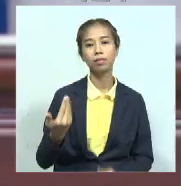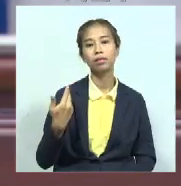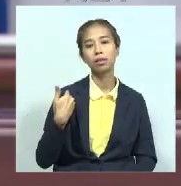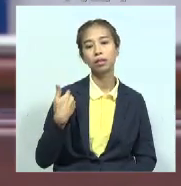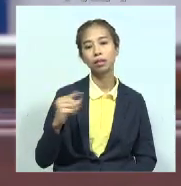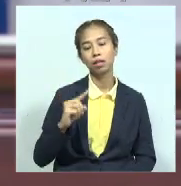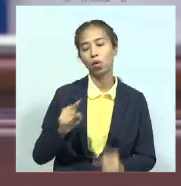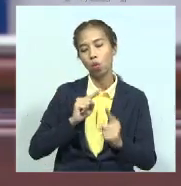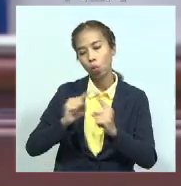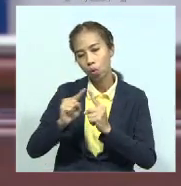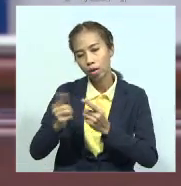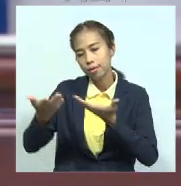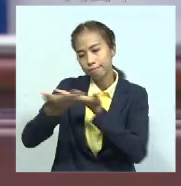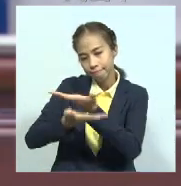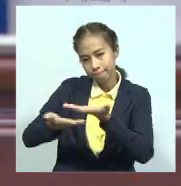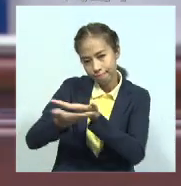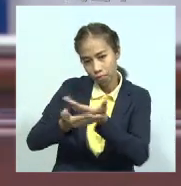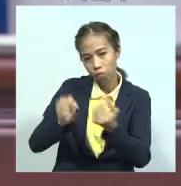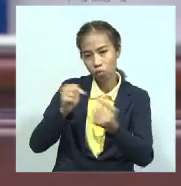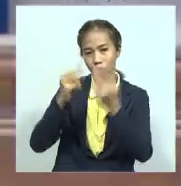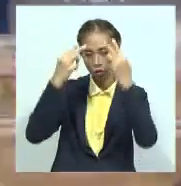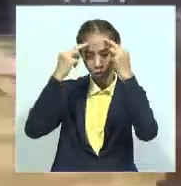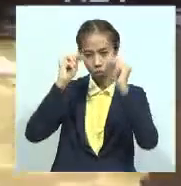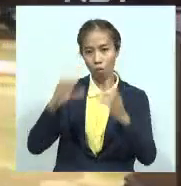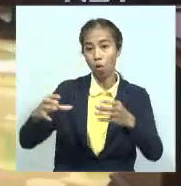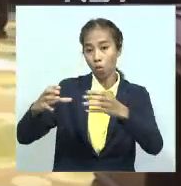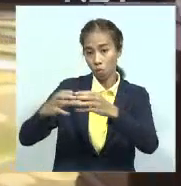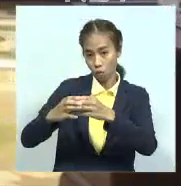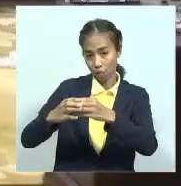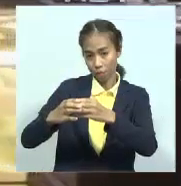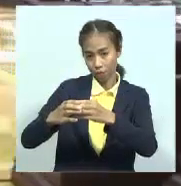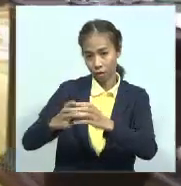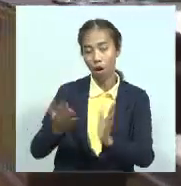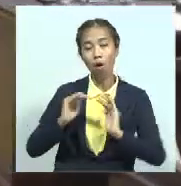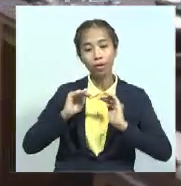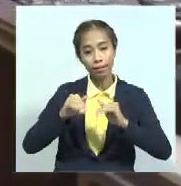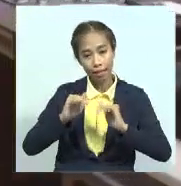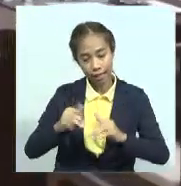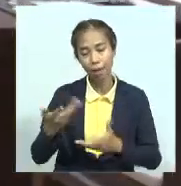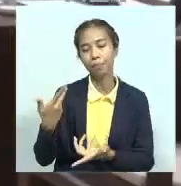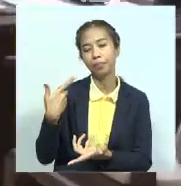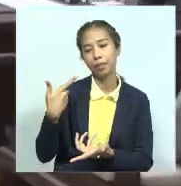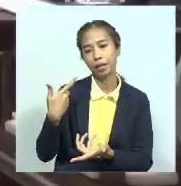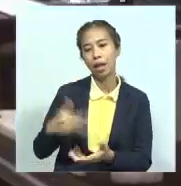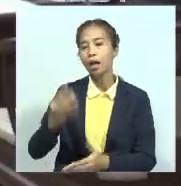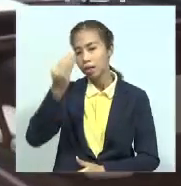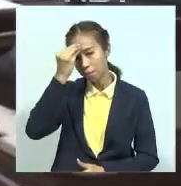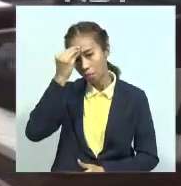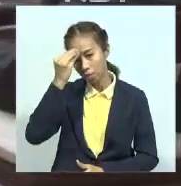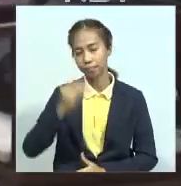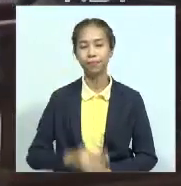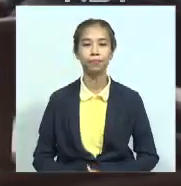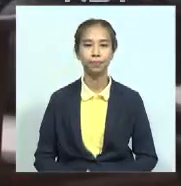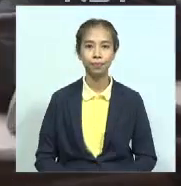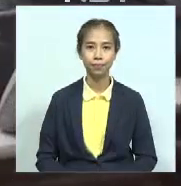การร่วมหารือทวิภาคีกับนายกรัฐมนตรีเครือรัฐออสเตรเลียนะคะแล้วก็นายกรัฐมนตรีญี่ปุ่นด้วยค่ะ